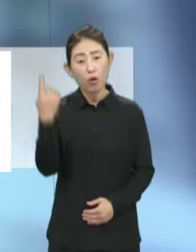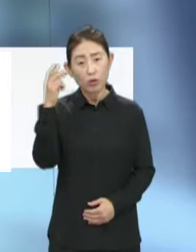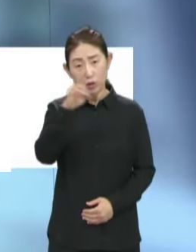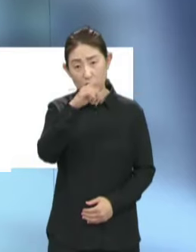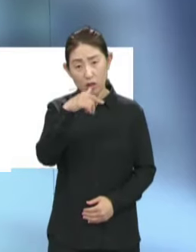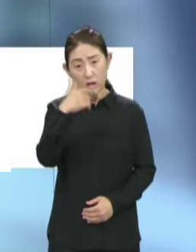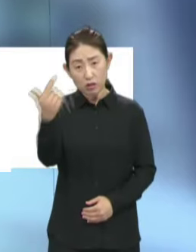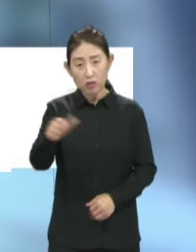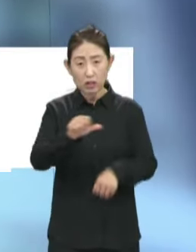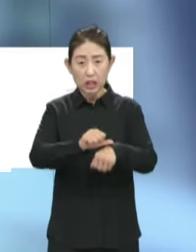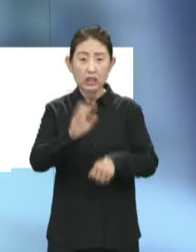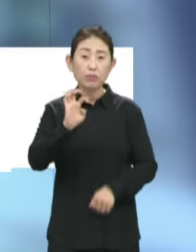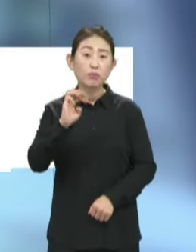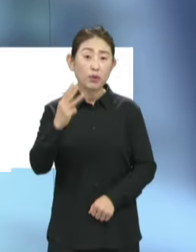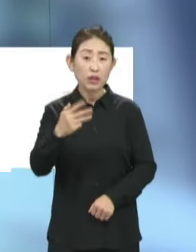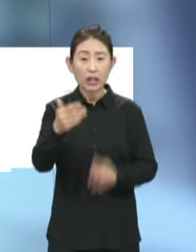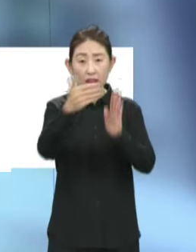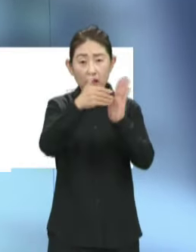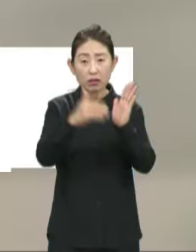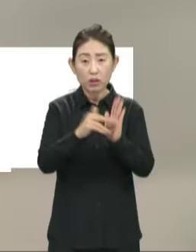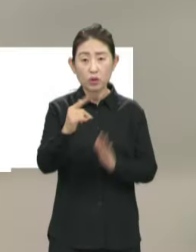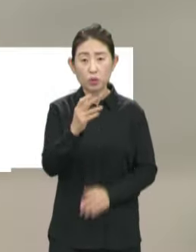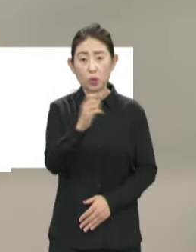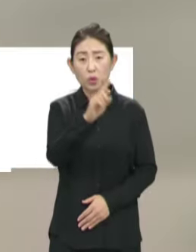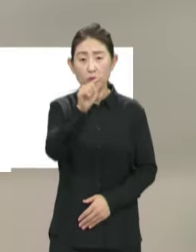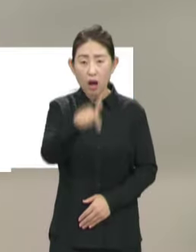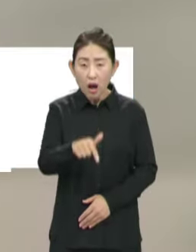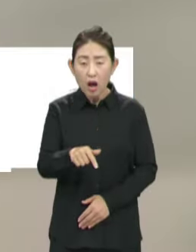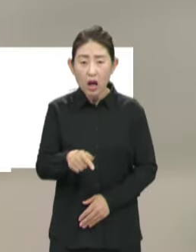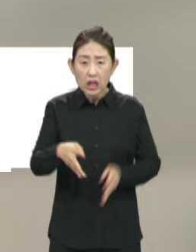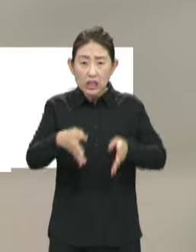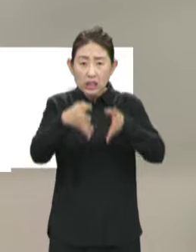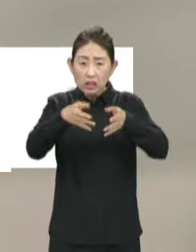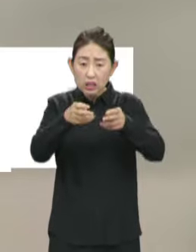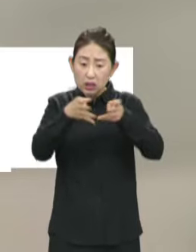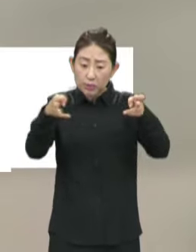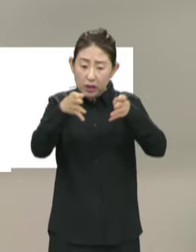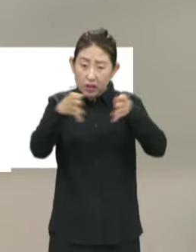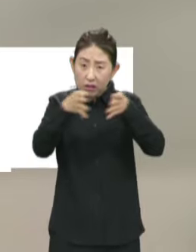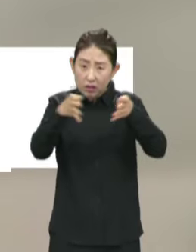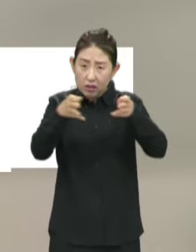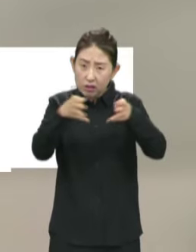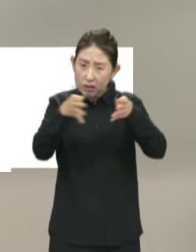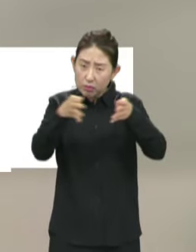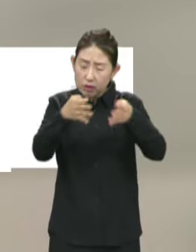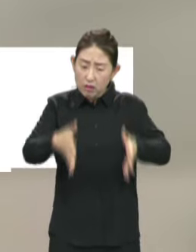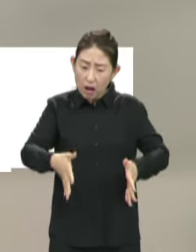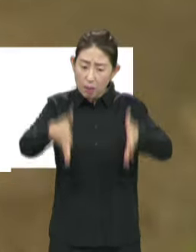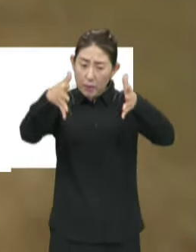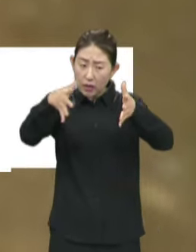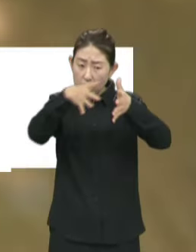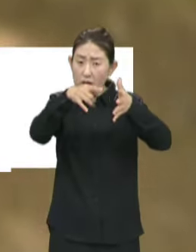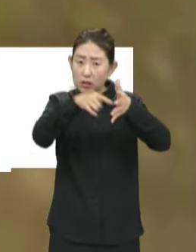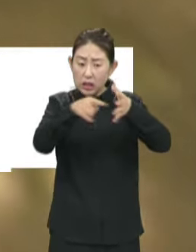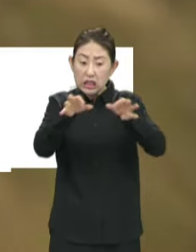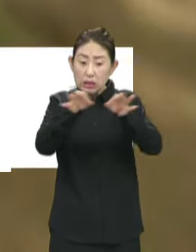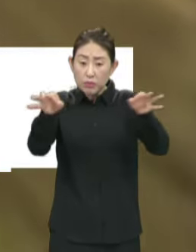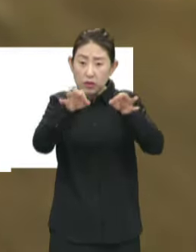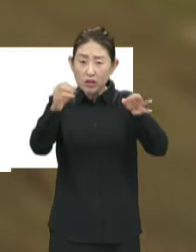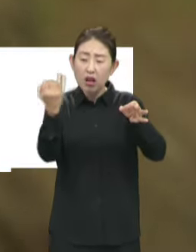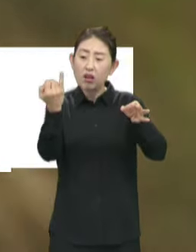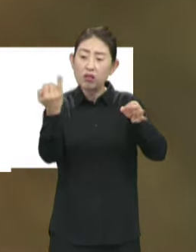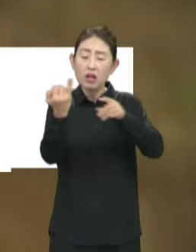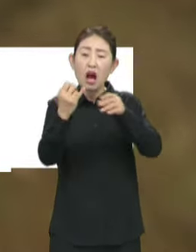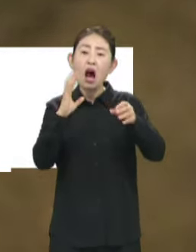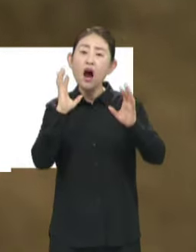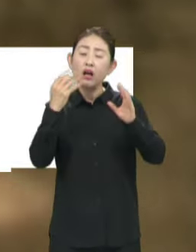어제 오후 5시 33분 쯤 당진시 송악읍에 14층짜리 아파트 10층에서 여섯살 여아가 1층으로